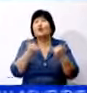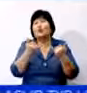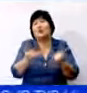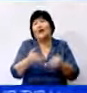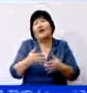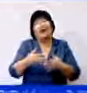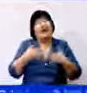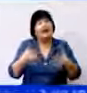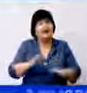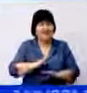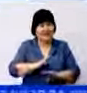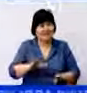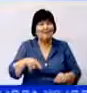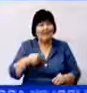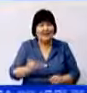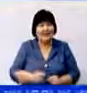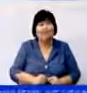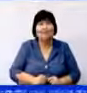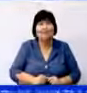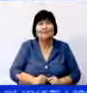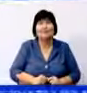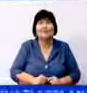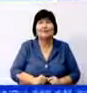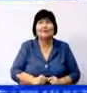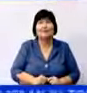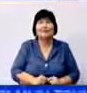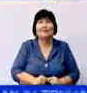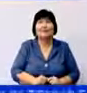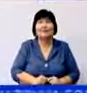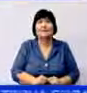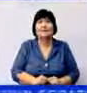артық етпейді. Еламан Жұматов, Сырым Өтегенов, Қанат Махамбетов, Қызылорда телеарнасы.